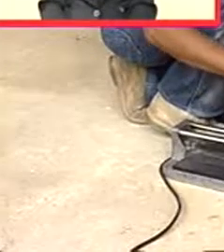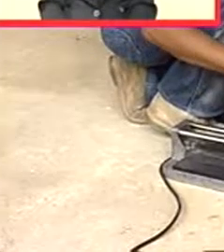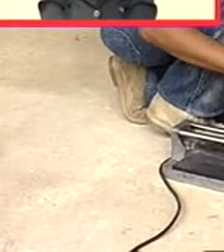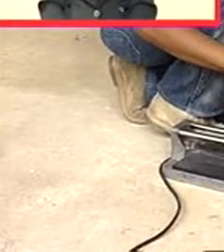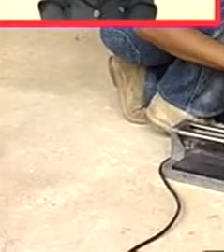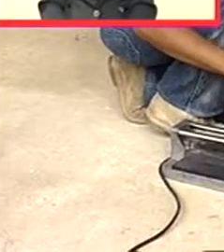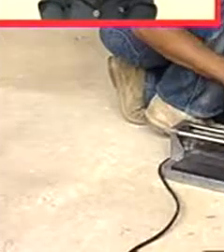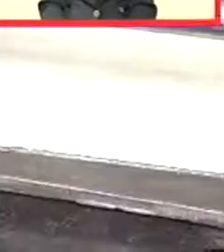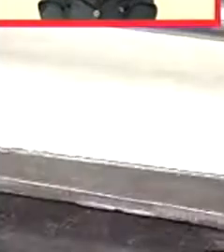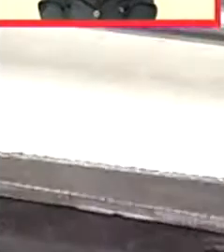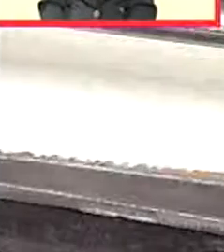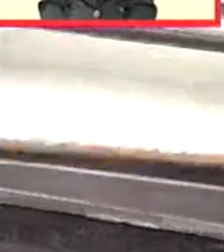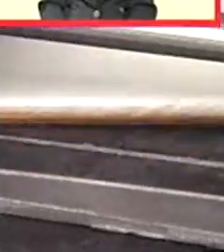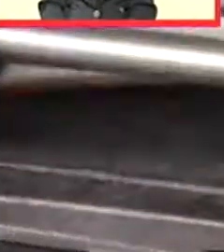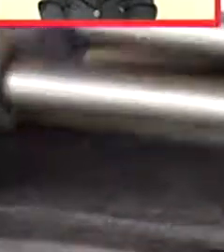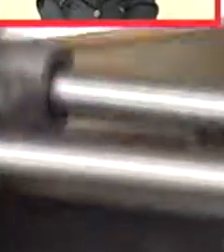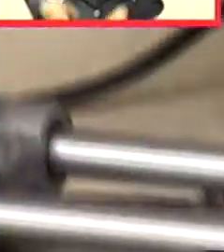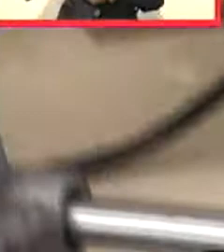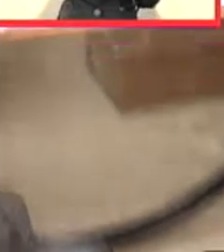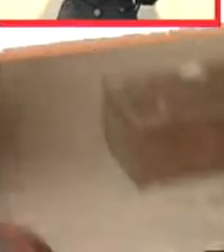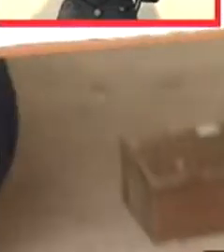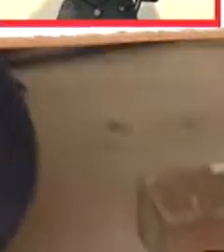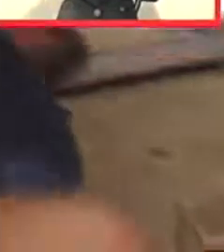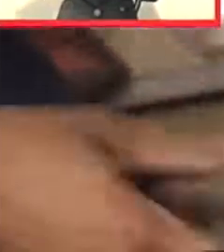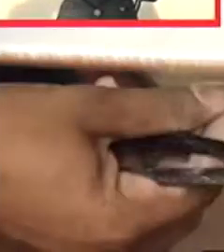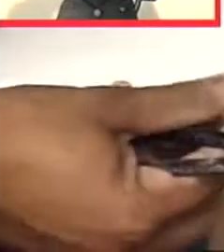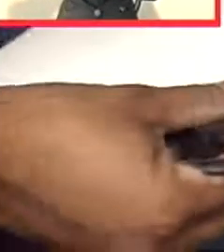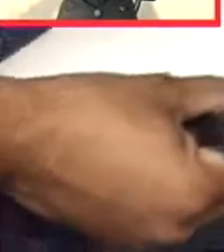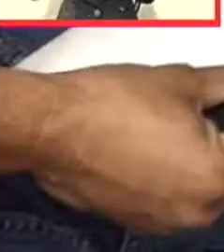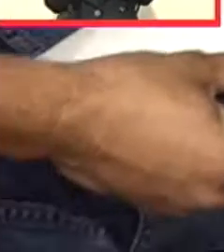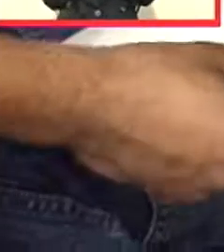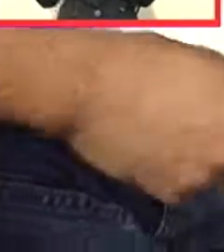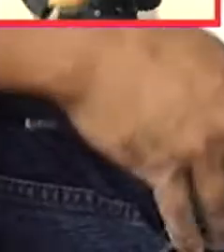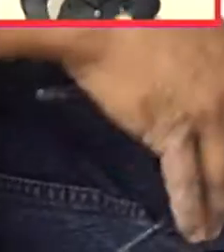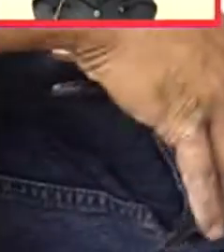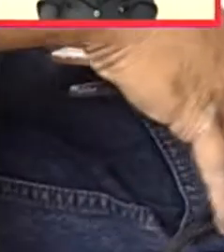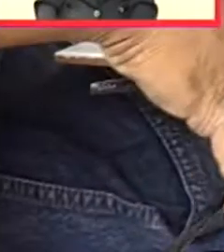แรกจากนั้นใช้ครีมปาดนกแก้วหักอีกครั้งหนึ่ง